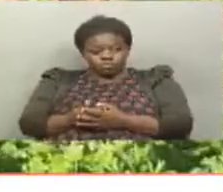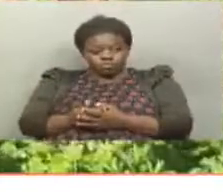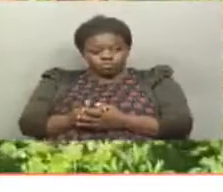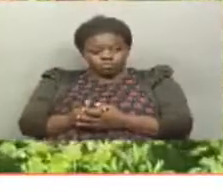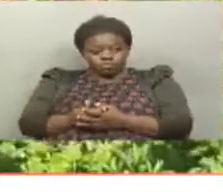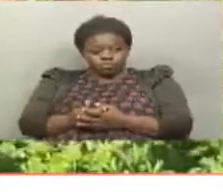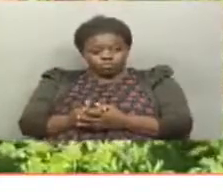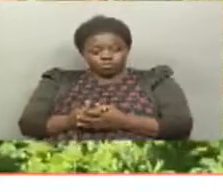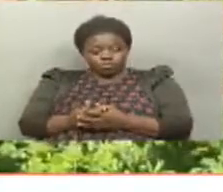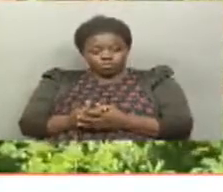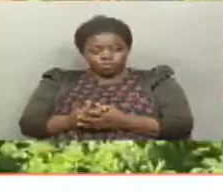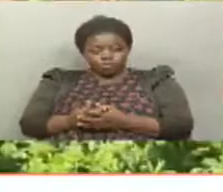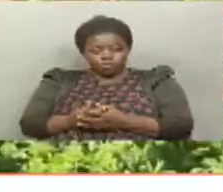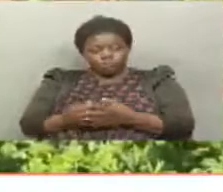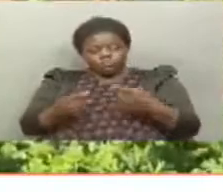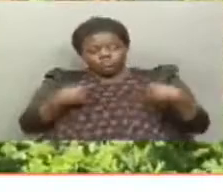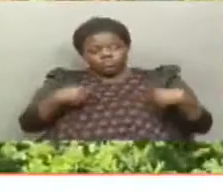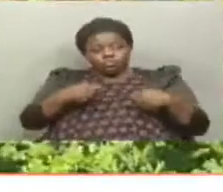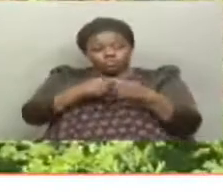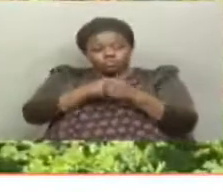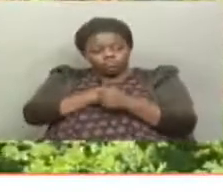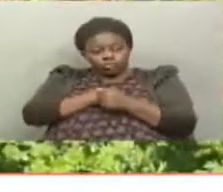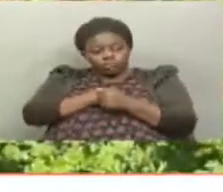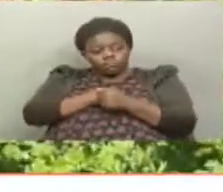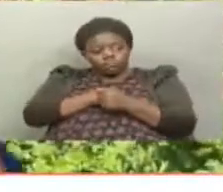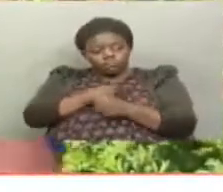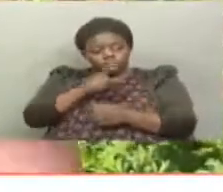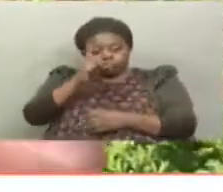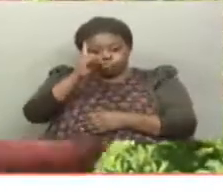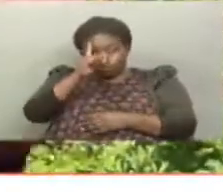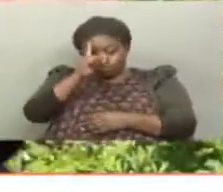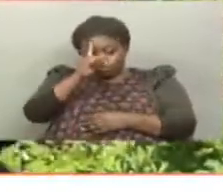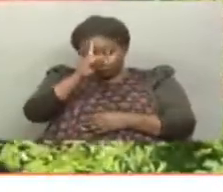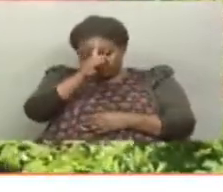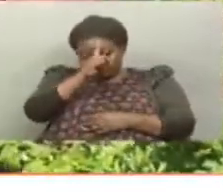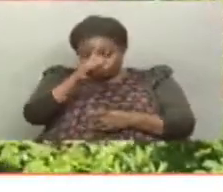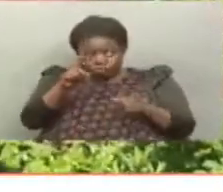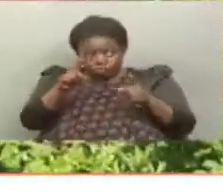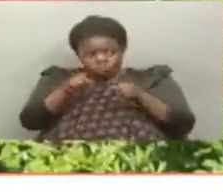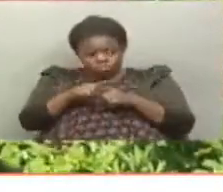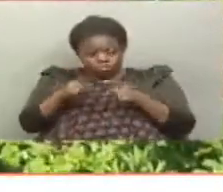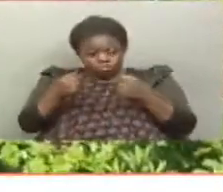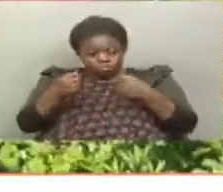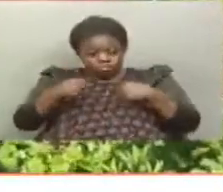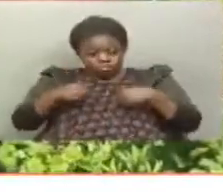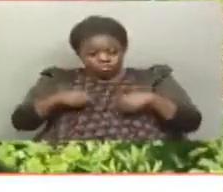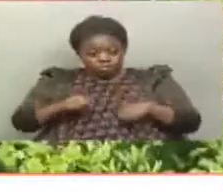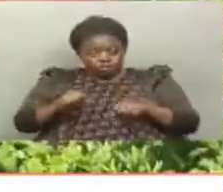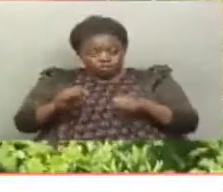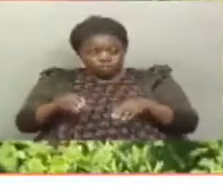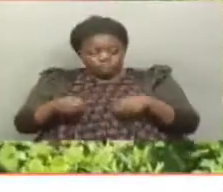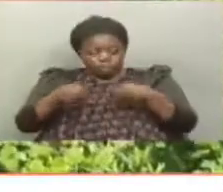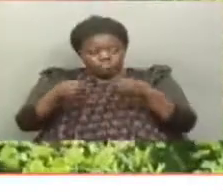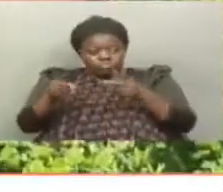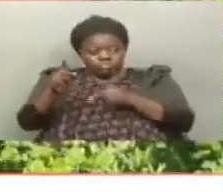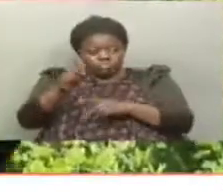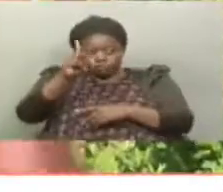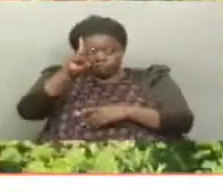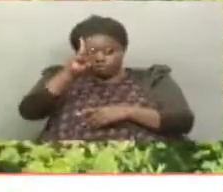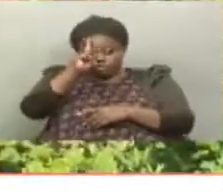omutima gwakwagala era yakuuma bulungi Kabaka naffe tukuuma bulungi muntu w'abantu nnyo ku kyalo kuno